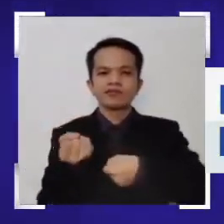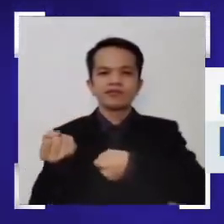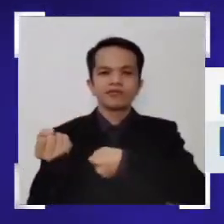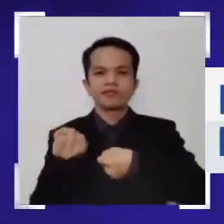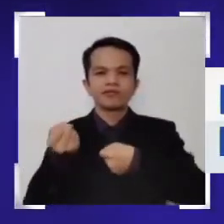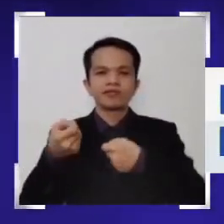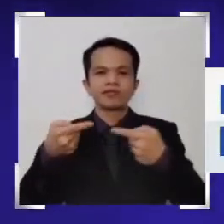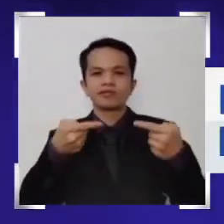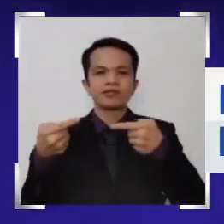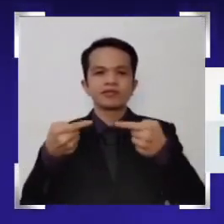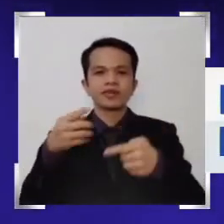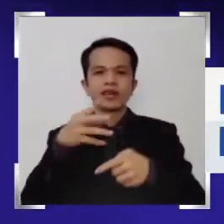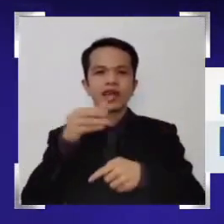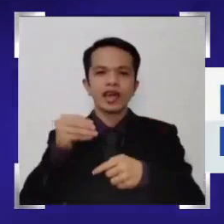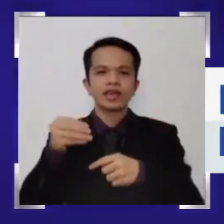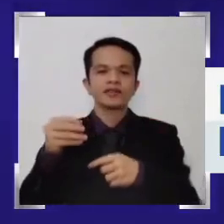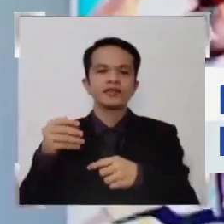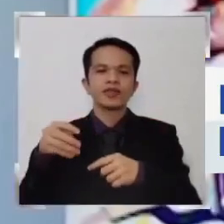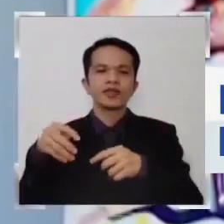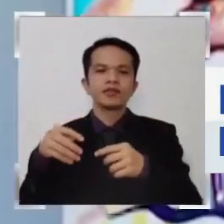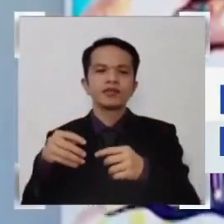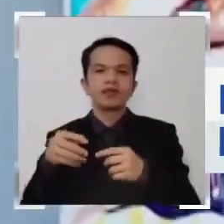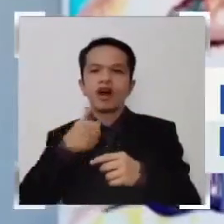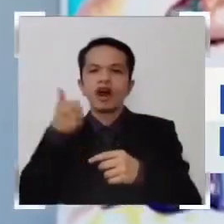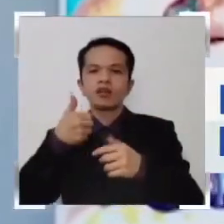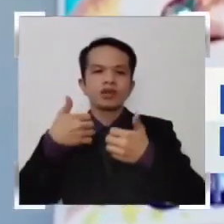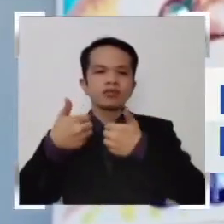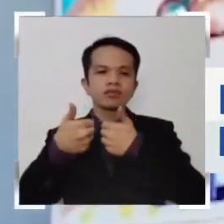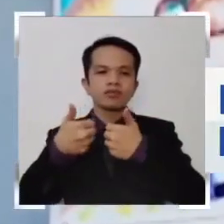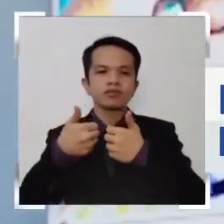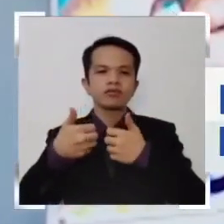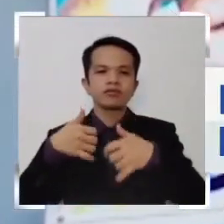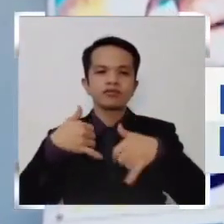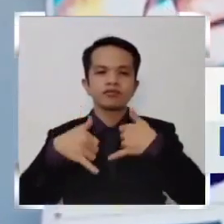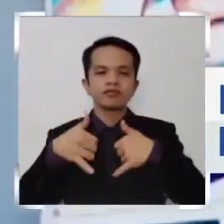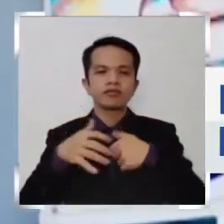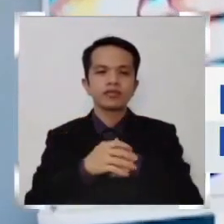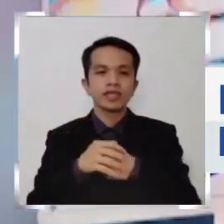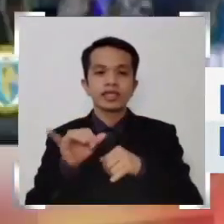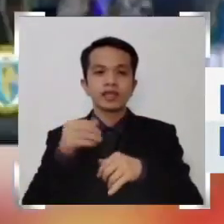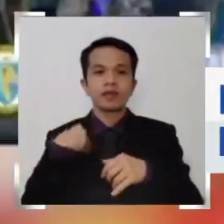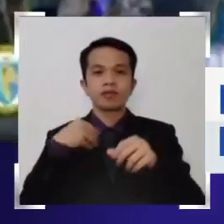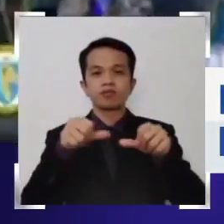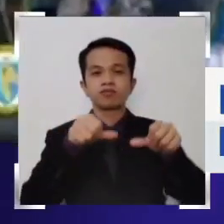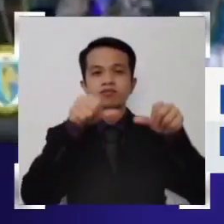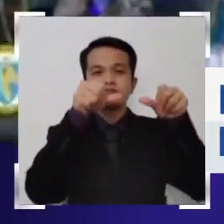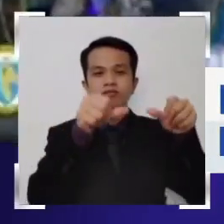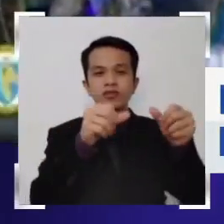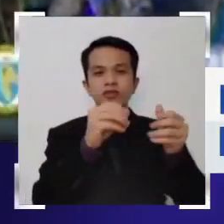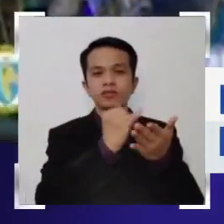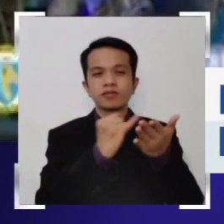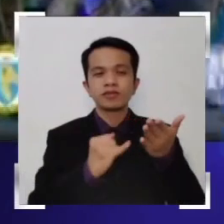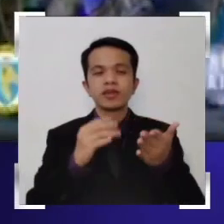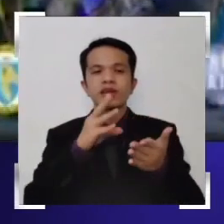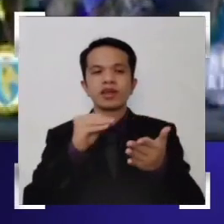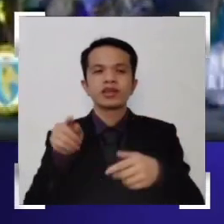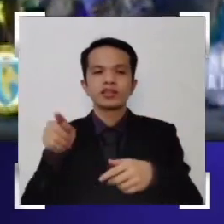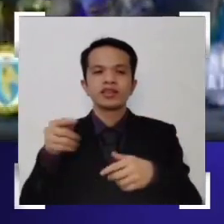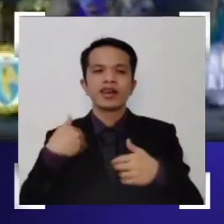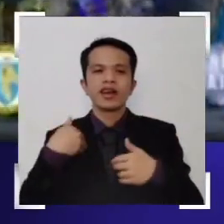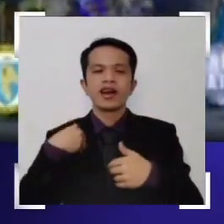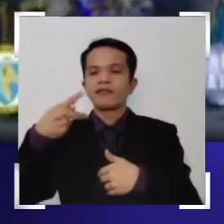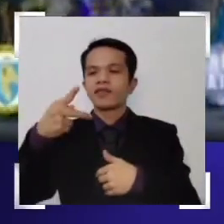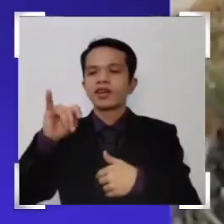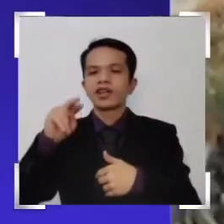sa pagbibigay halaga sa mga larong Pinoy, may poster-making contest din. At koronasyon ng Little Miss Kinuyog Festival